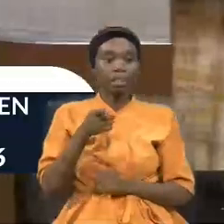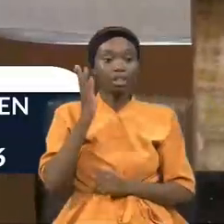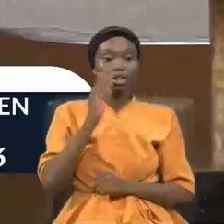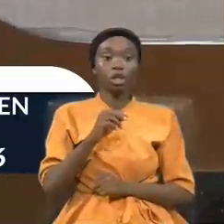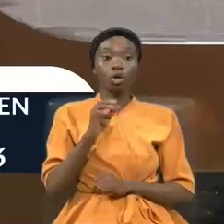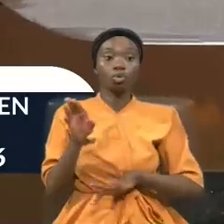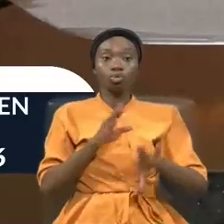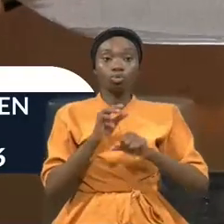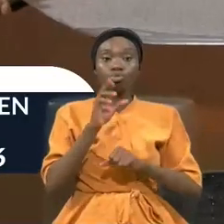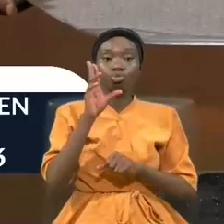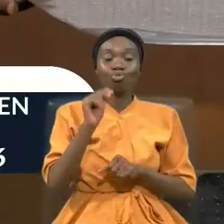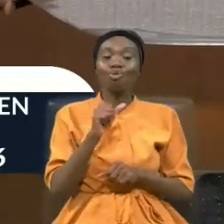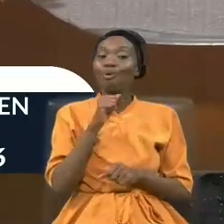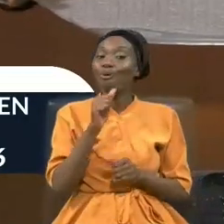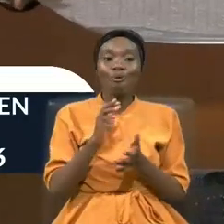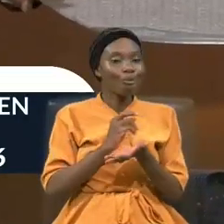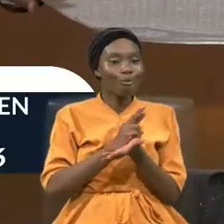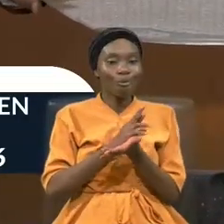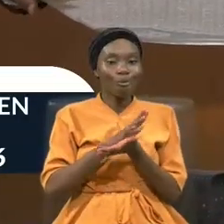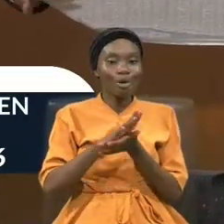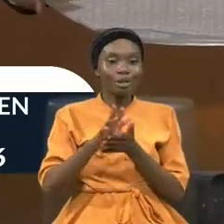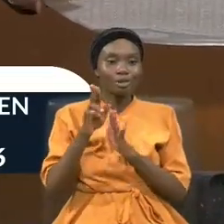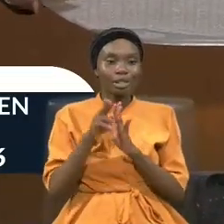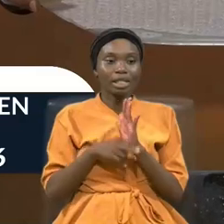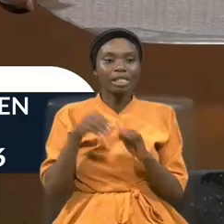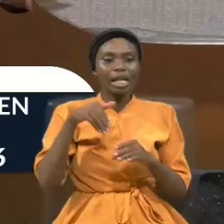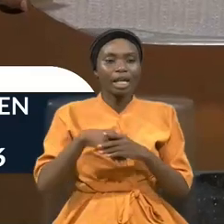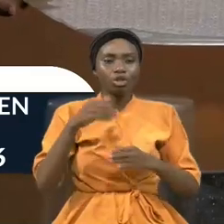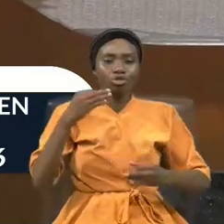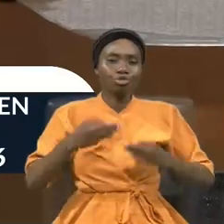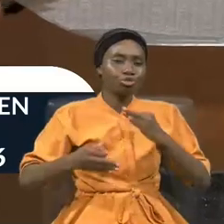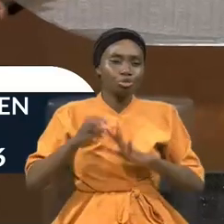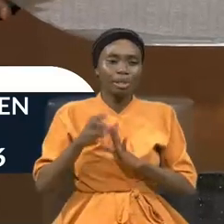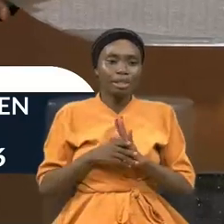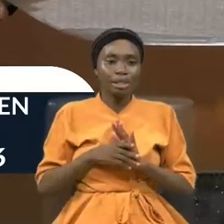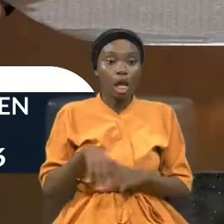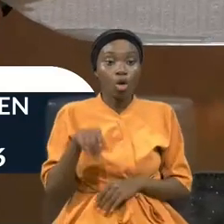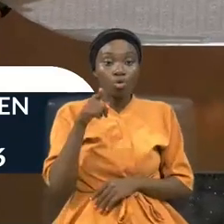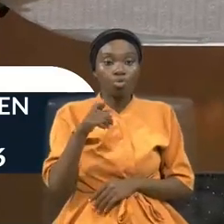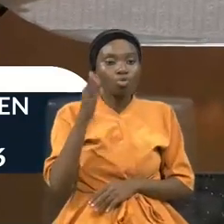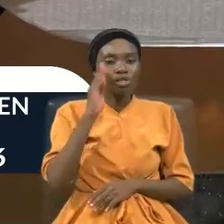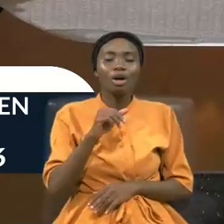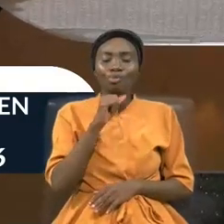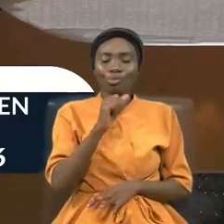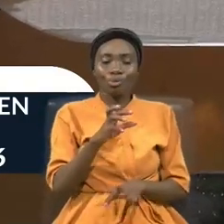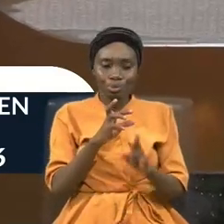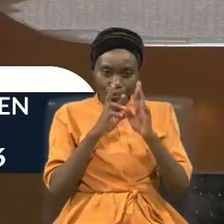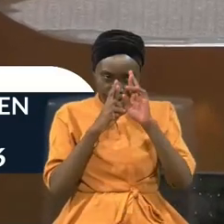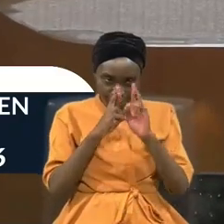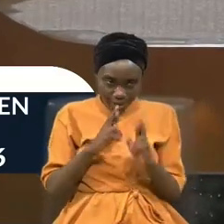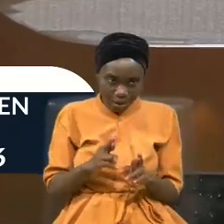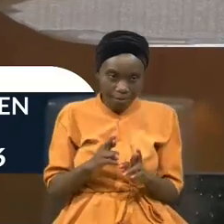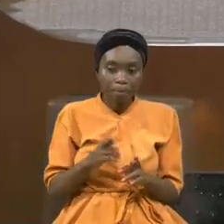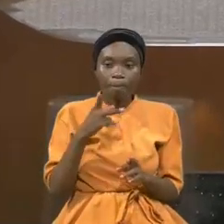Lévitique 19, 15. Tu ne commettras point d'iniquité dans tes jugements. Tu n'auras